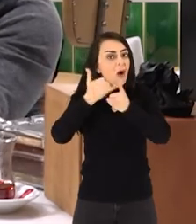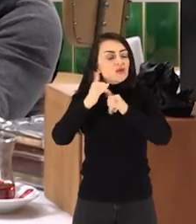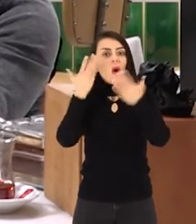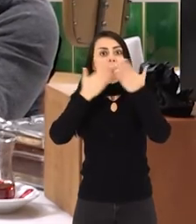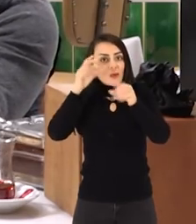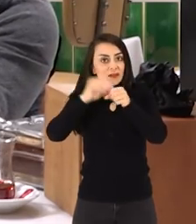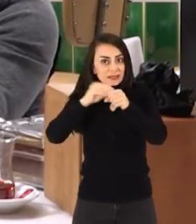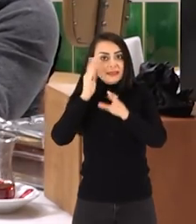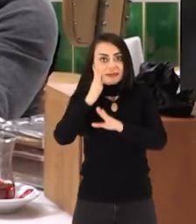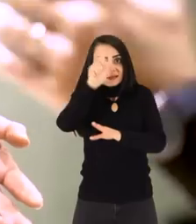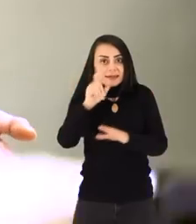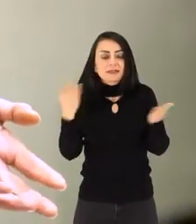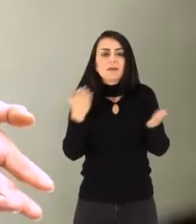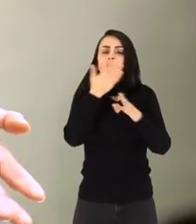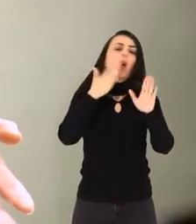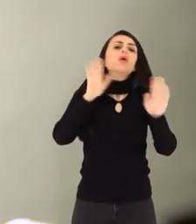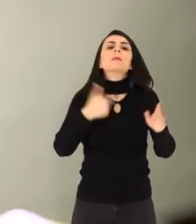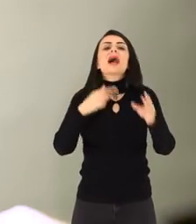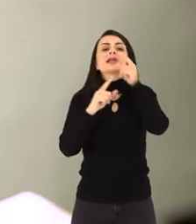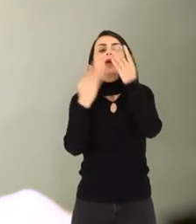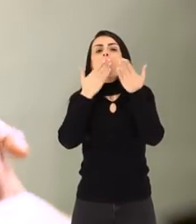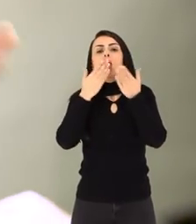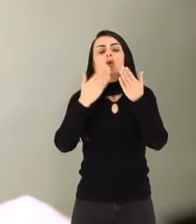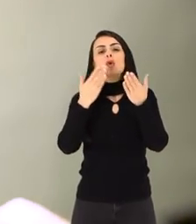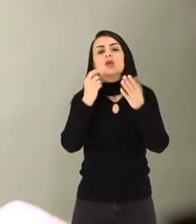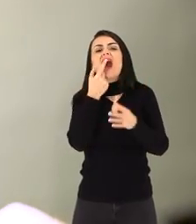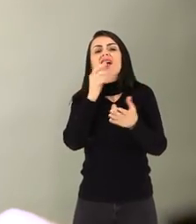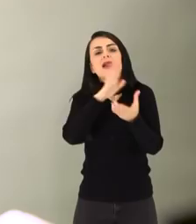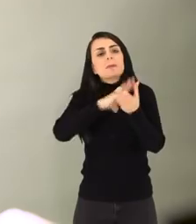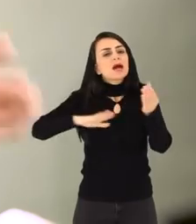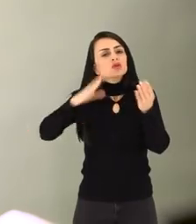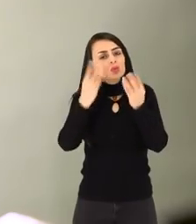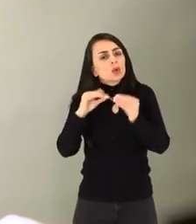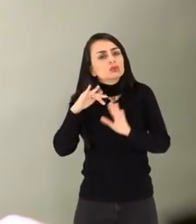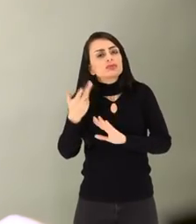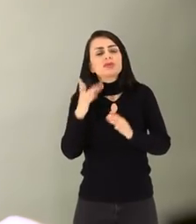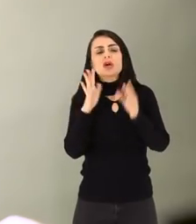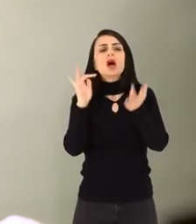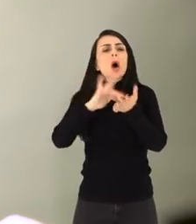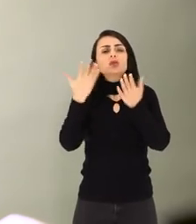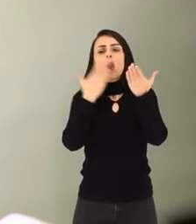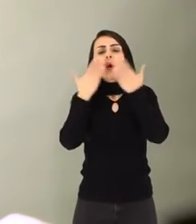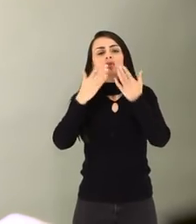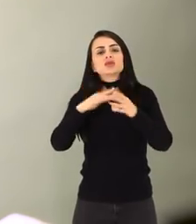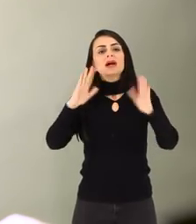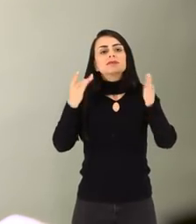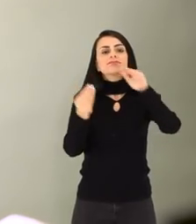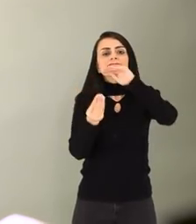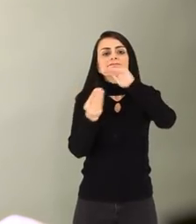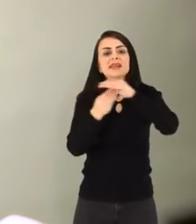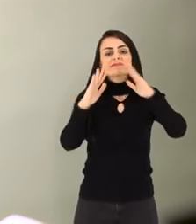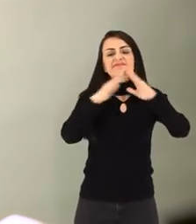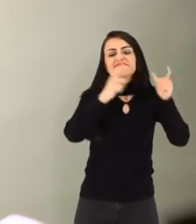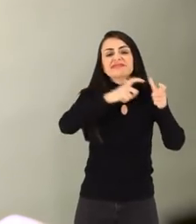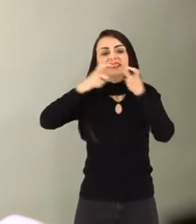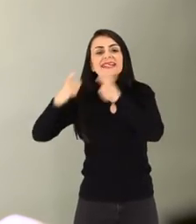gittin? Hayır. Ben ilkokulu Ankara'da bitirdim zaten. Tamam. Biz ortaokuldayken işte Nevşehir Hacı Bektaş'a taşındık. Tamam.